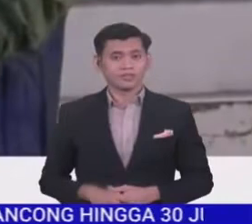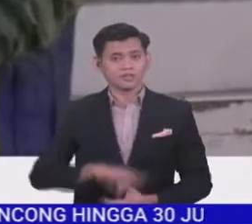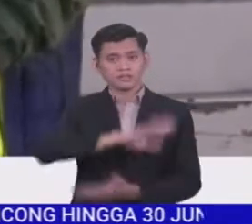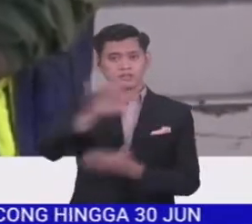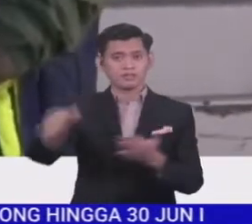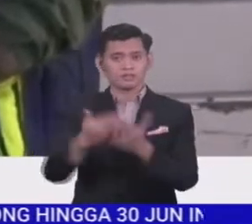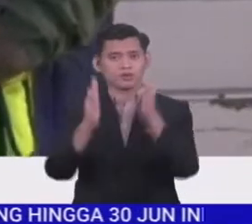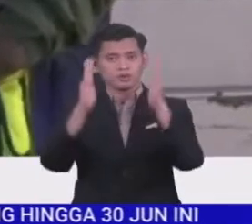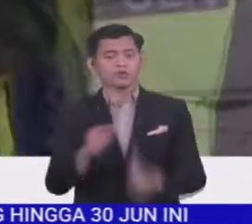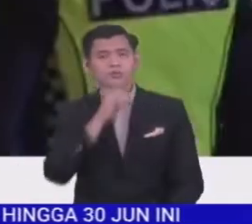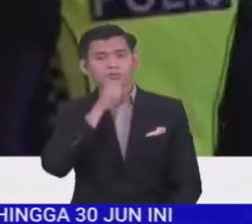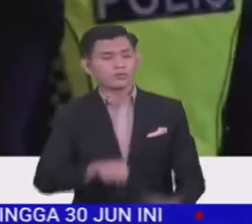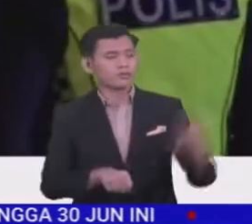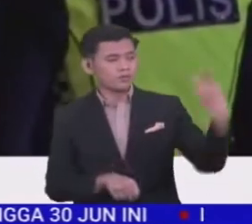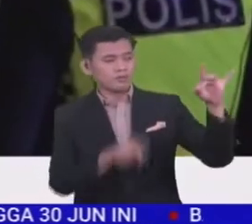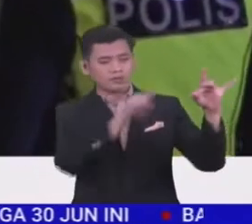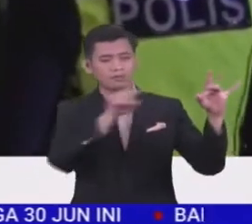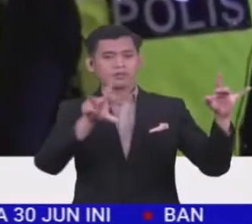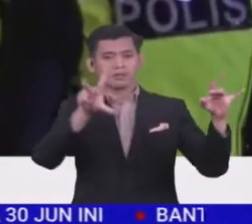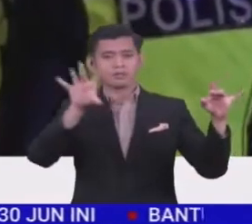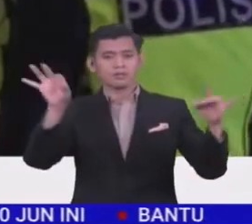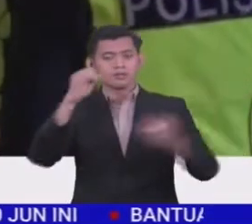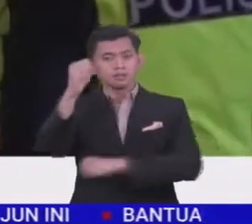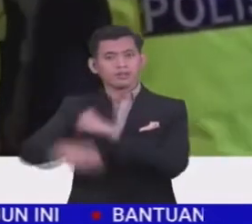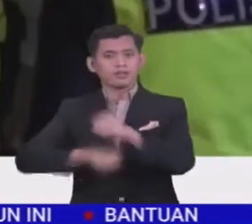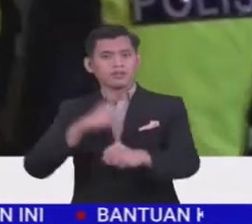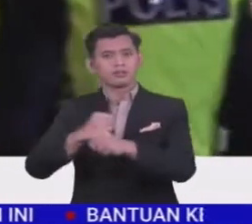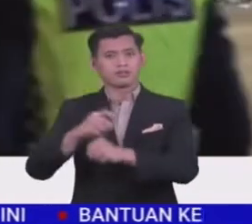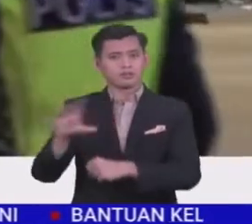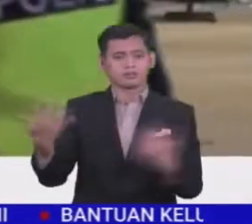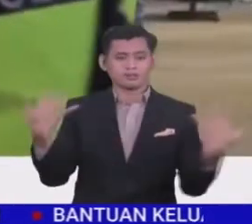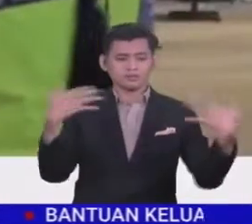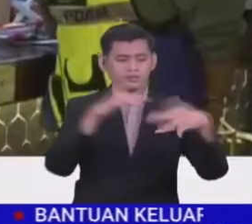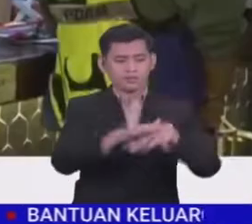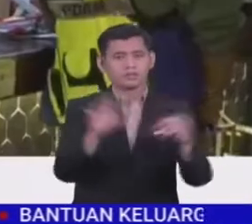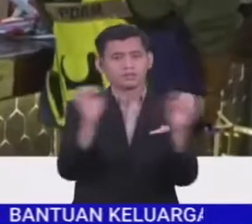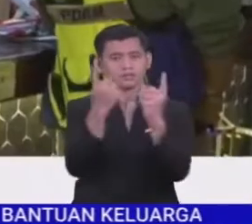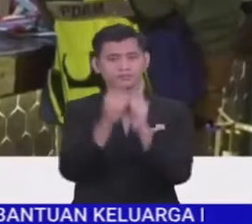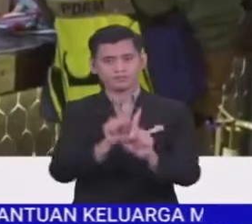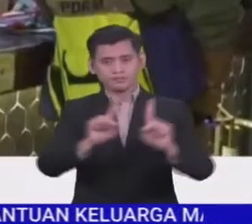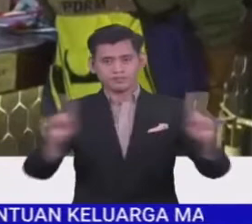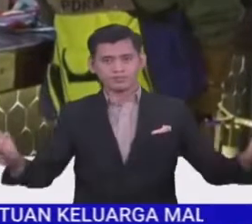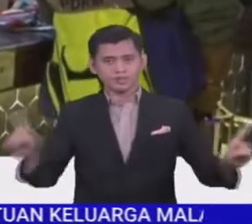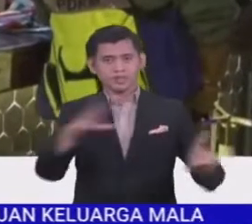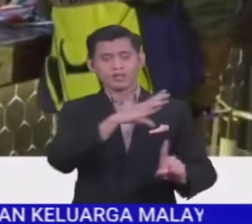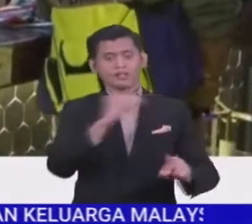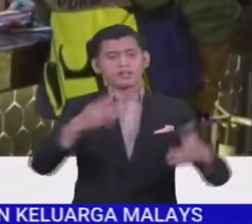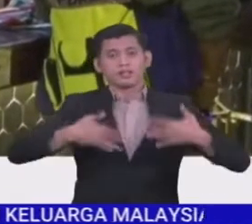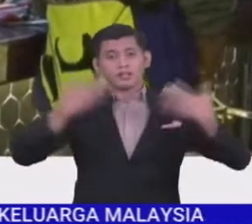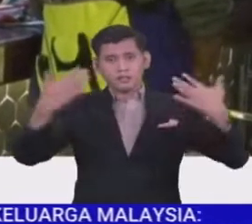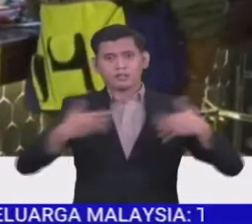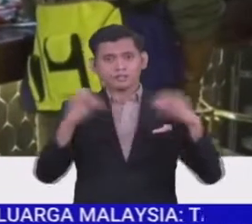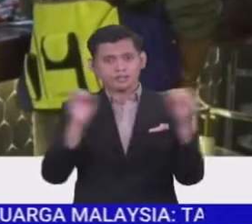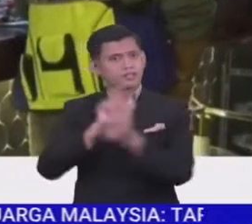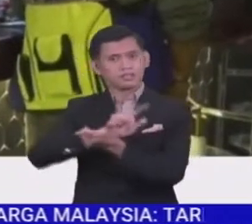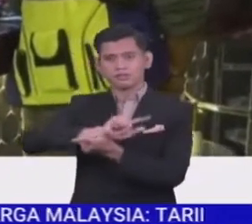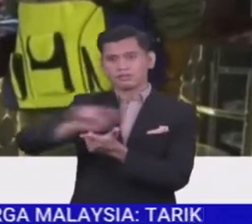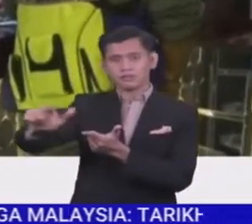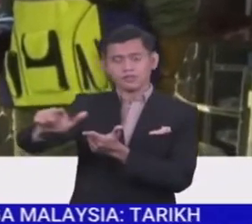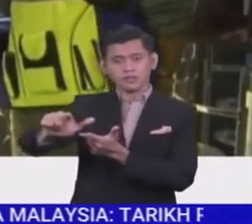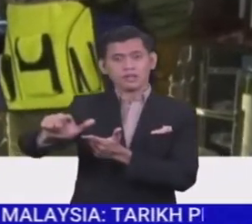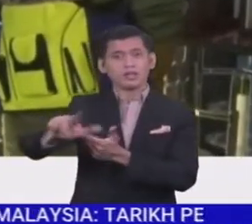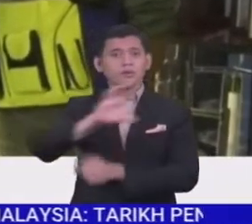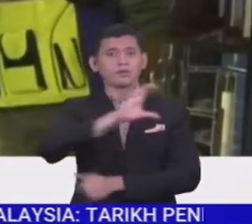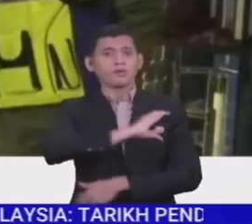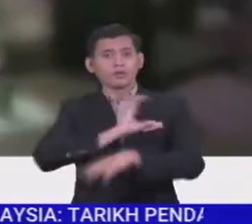Kesemua suspek berusia antara 18 hingga 39 tahun itu dikesan berkumpul tanpa penjarakan sosial dan berhibur tanpa kebenaran. Difahamkan pihak